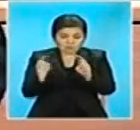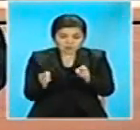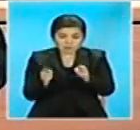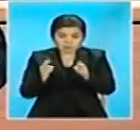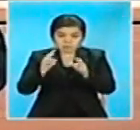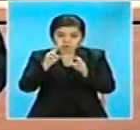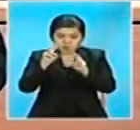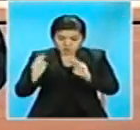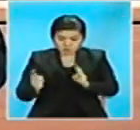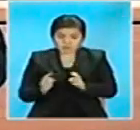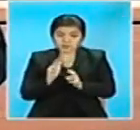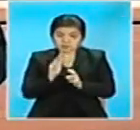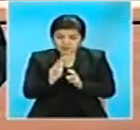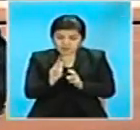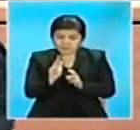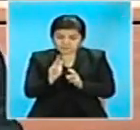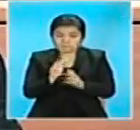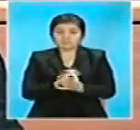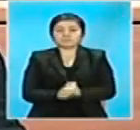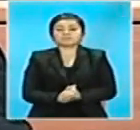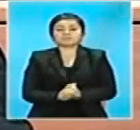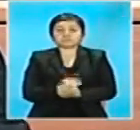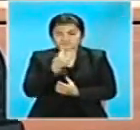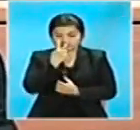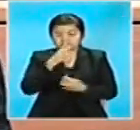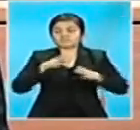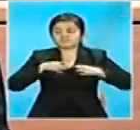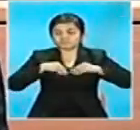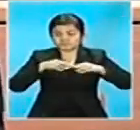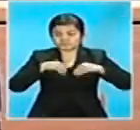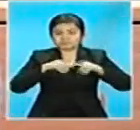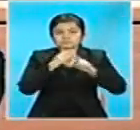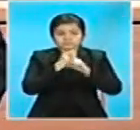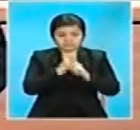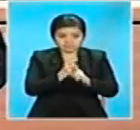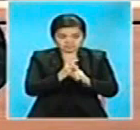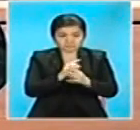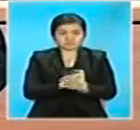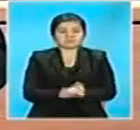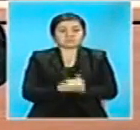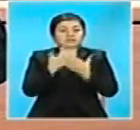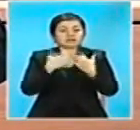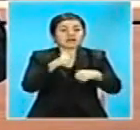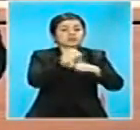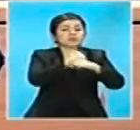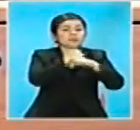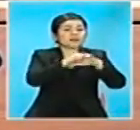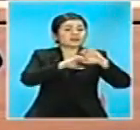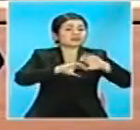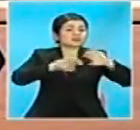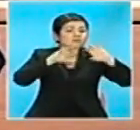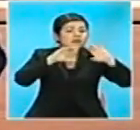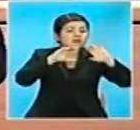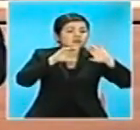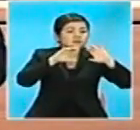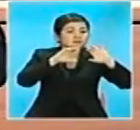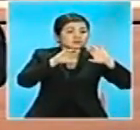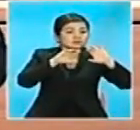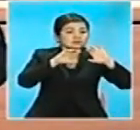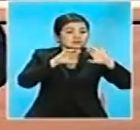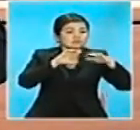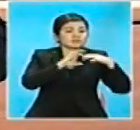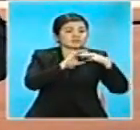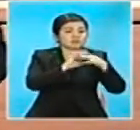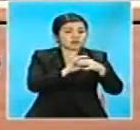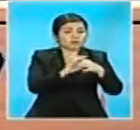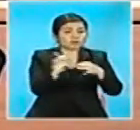บ3เนี่ยนะครับเชื่อว่าผมเห็นด้วยนะครับแต่ว่าการเป็นราชการที่เข้าไปเกี่ยวข้องเนี่ยนะครับผมเชื่อว่าไม่พ้นหน้